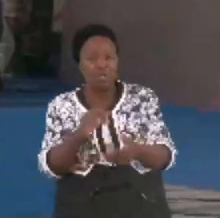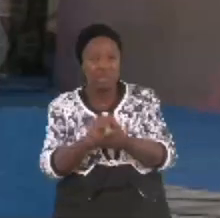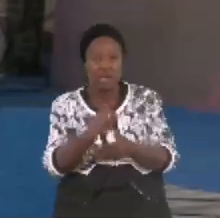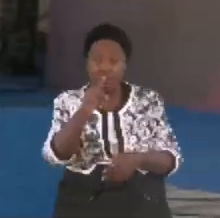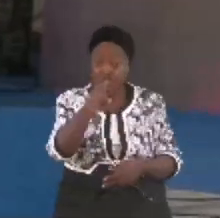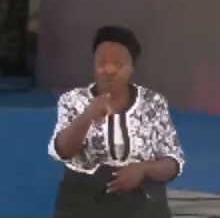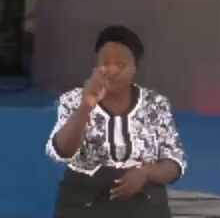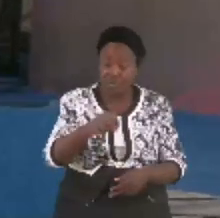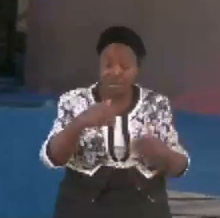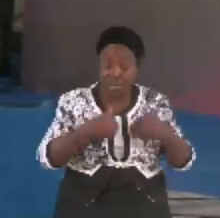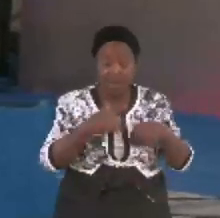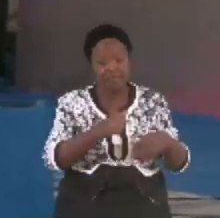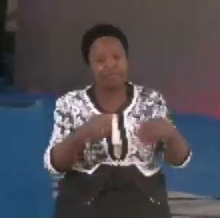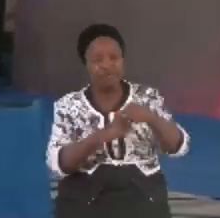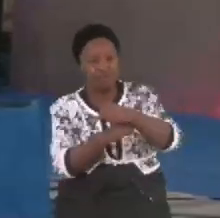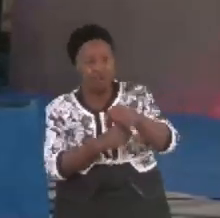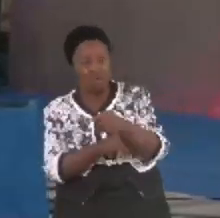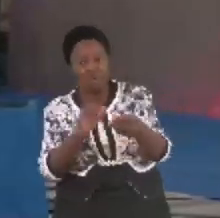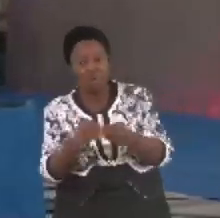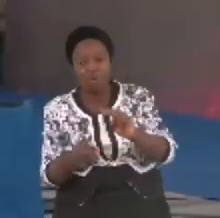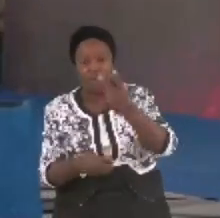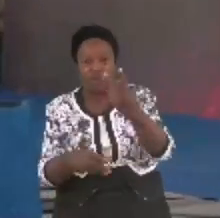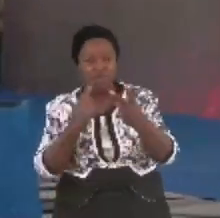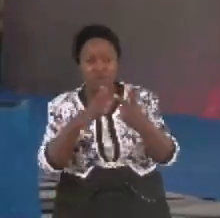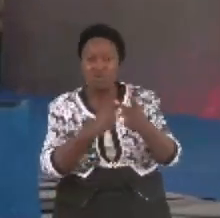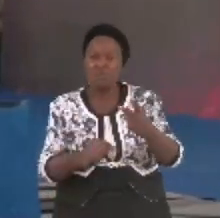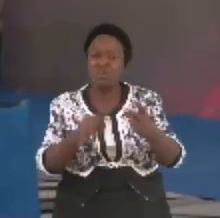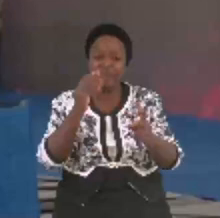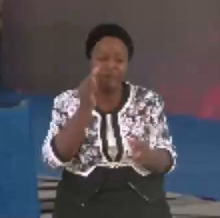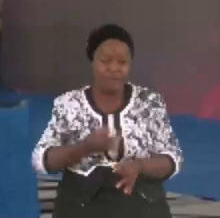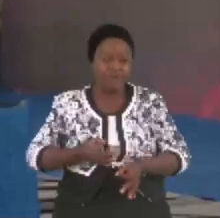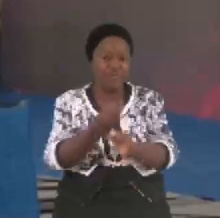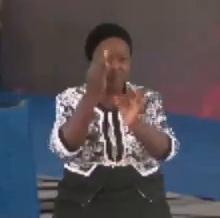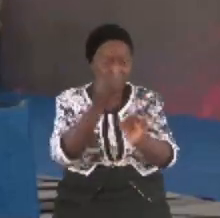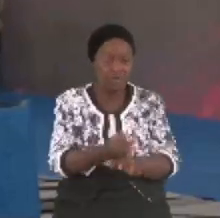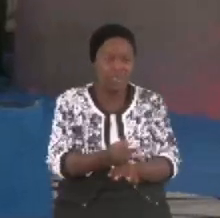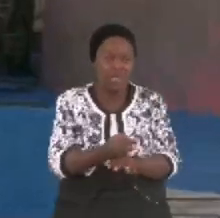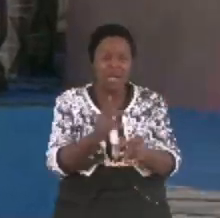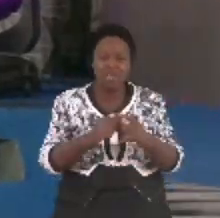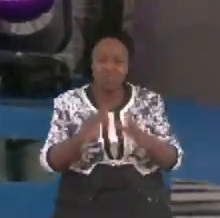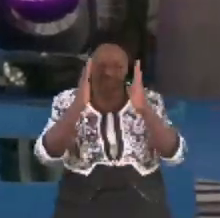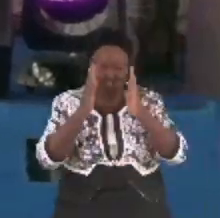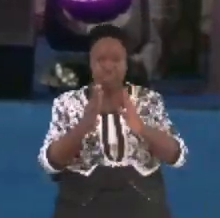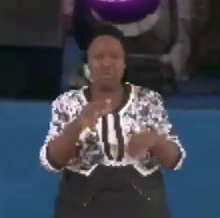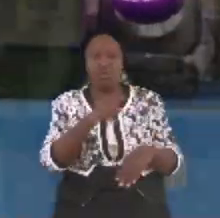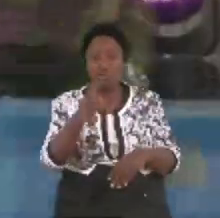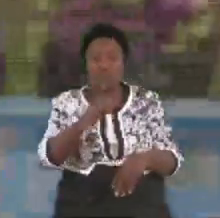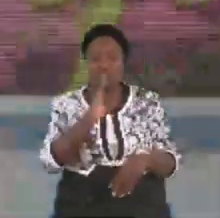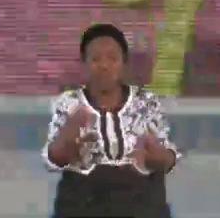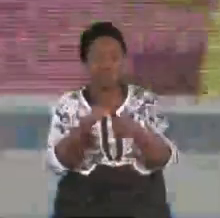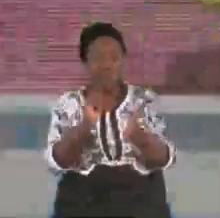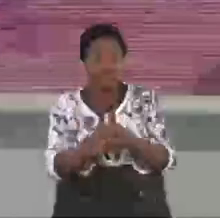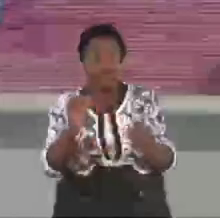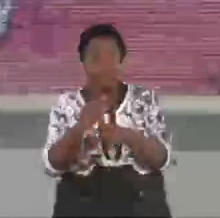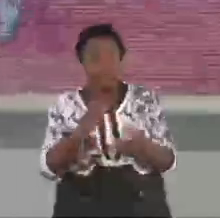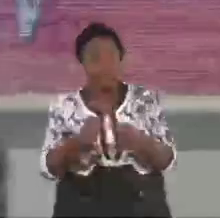avoir une fondation. Deuxièmement, il était fervent. Toi aussi, tu dois être fervent pour le Seigneur. Ensuite, il était